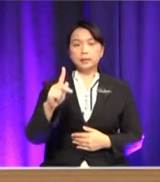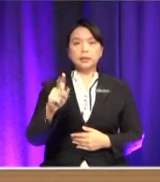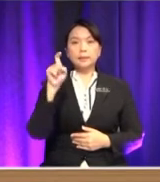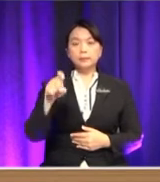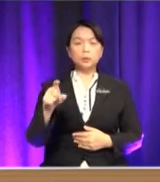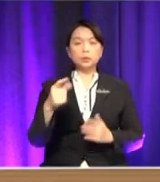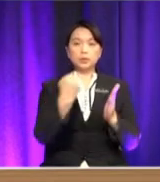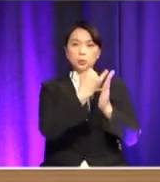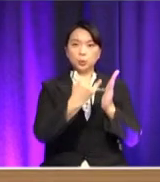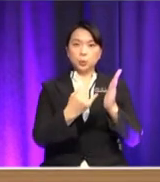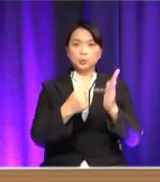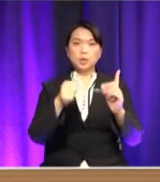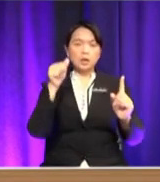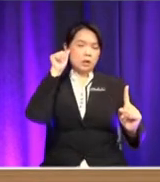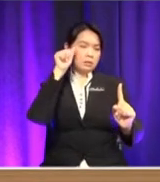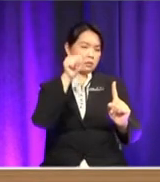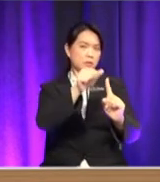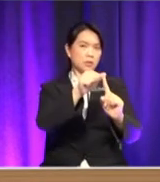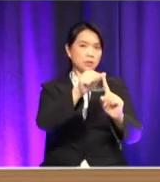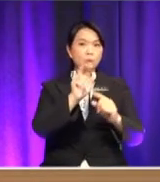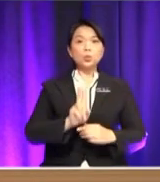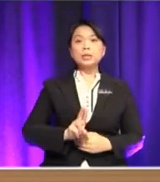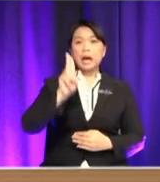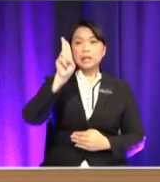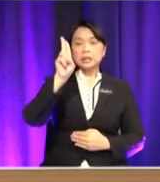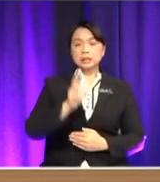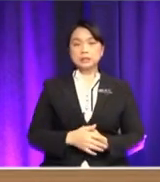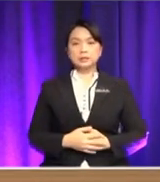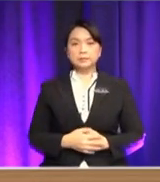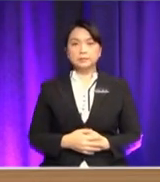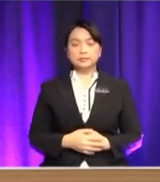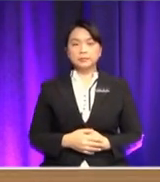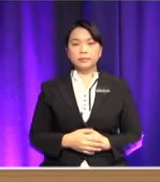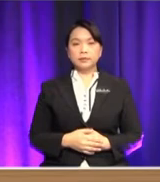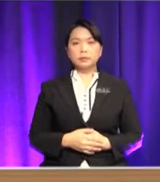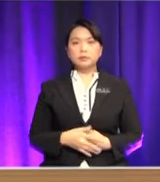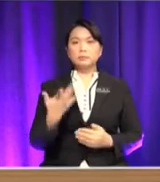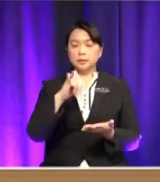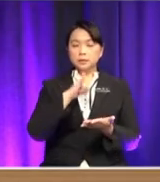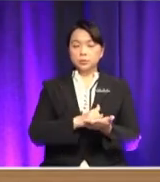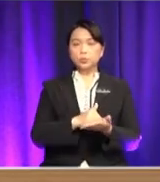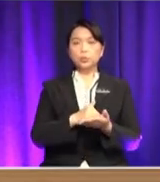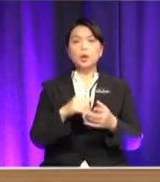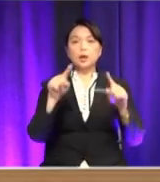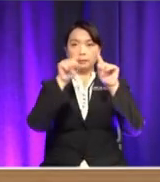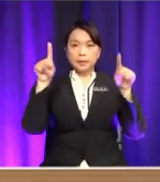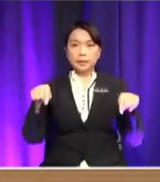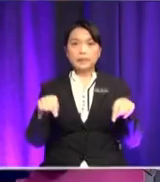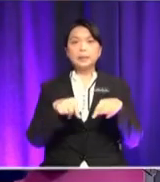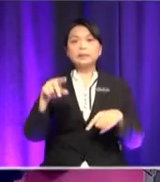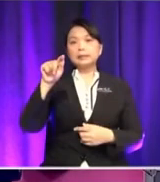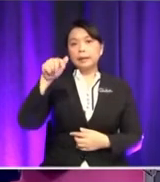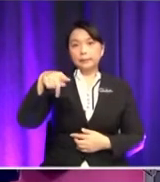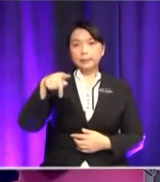adalah panduan khas Hai kita tengok a plan yang selanjutnya elah pelan tapak selepas kita tahu